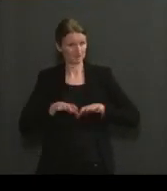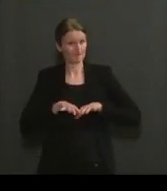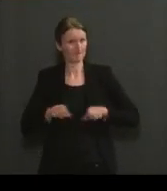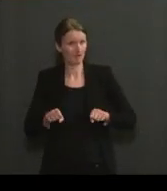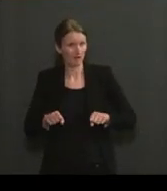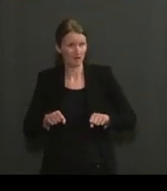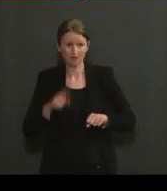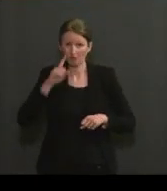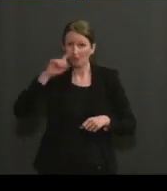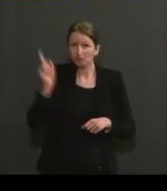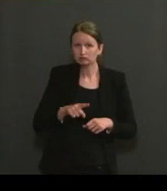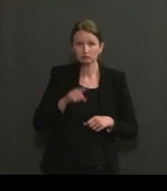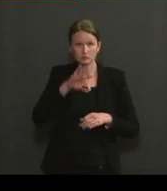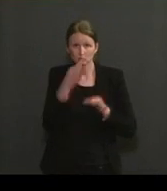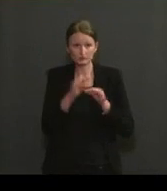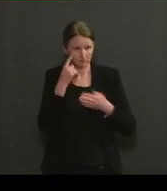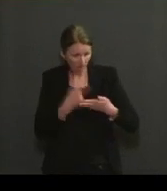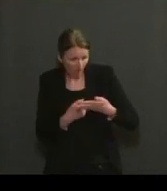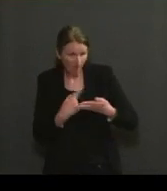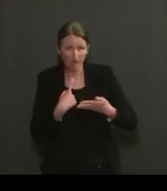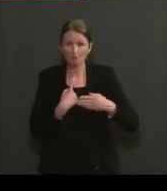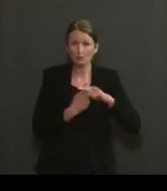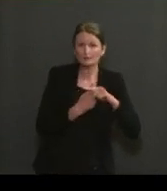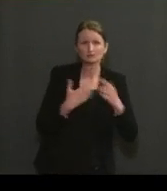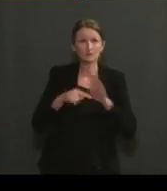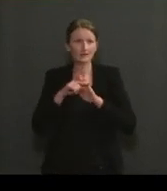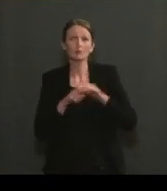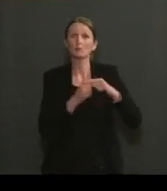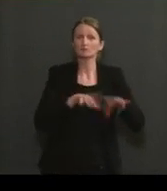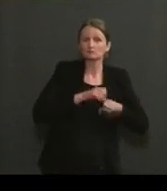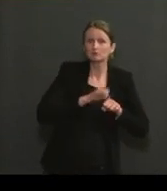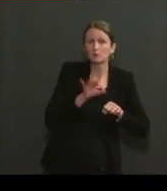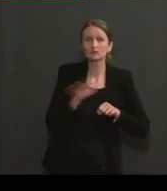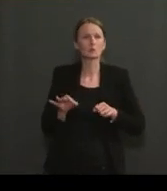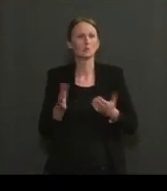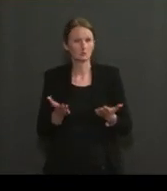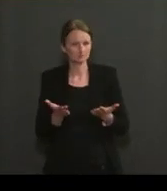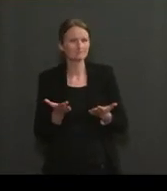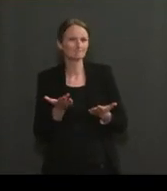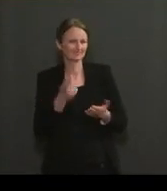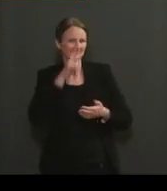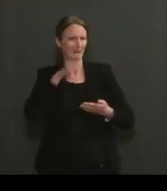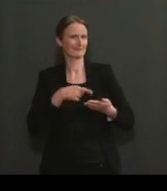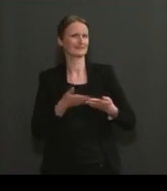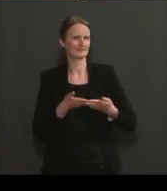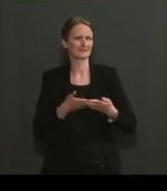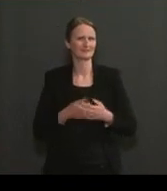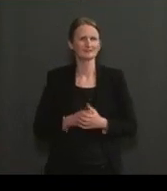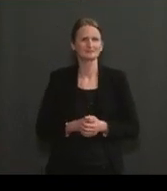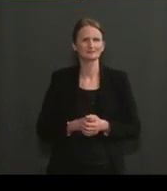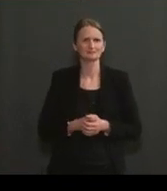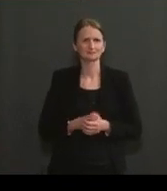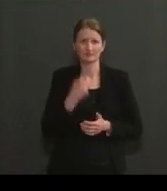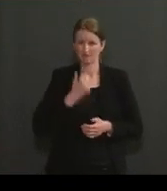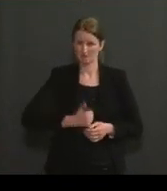de savoir en quelques minutes si oui ou non ce test est positif ou négatif. C'est donc la personne elle-même qui va